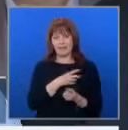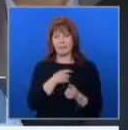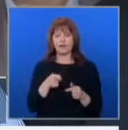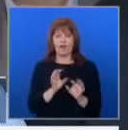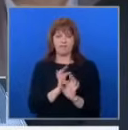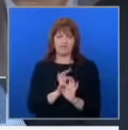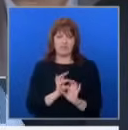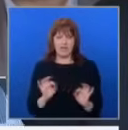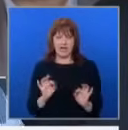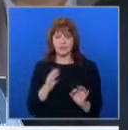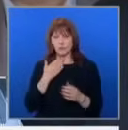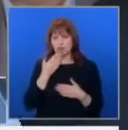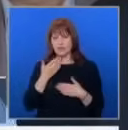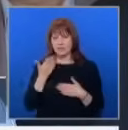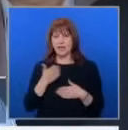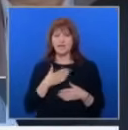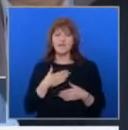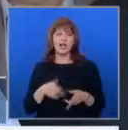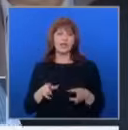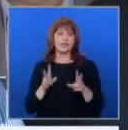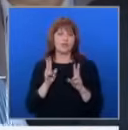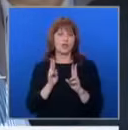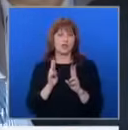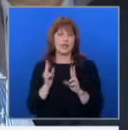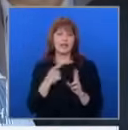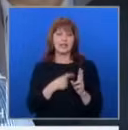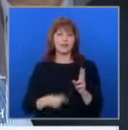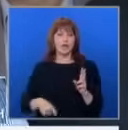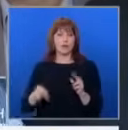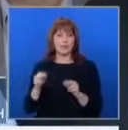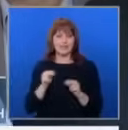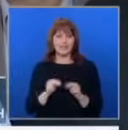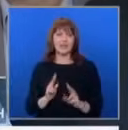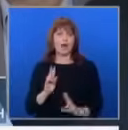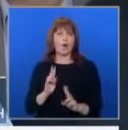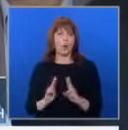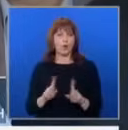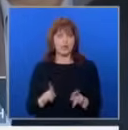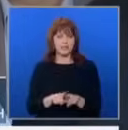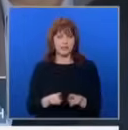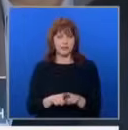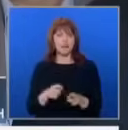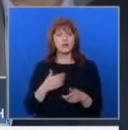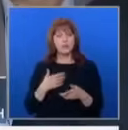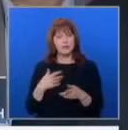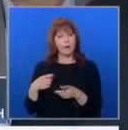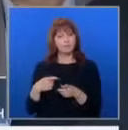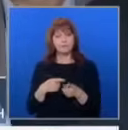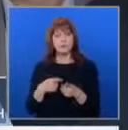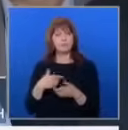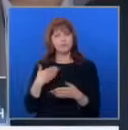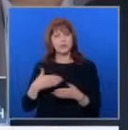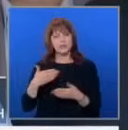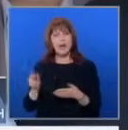ясно изразено в решението на нашия национален съвет. Имам и конгресно решение по темата. Последователни сме през годините. Но